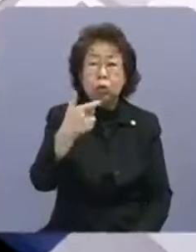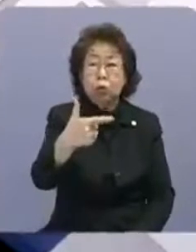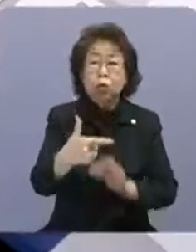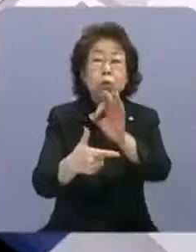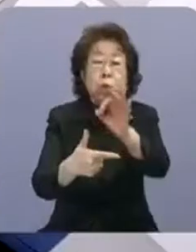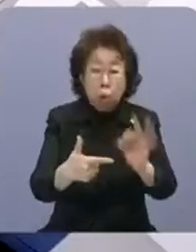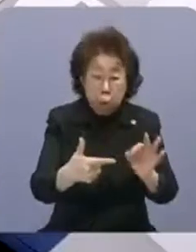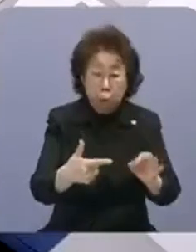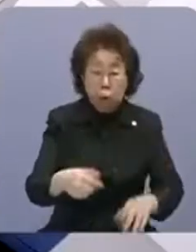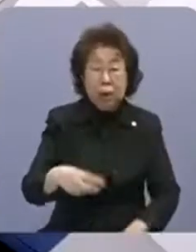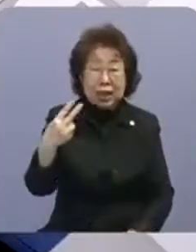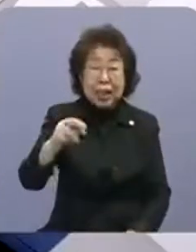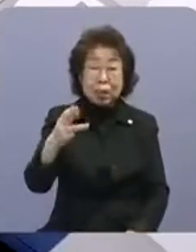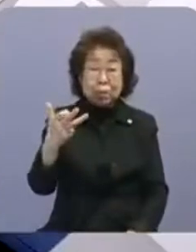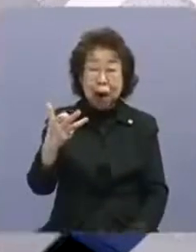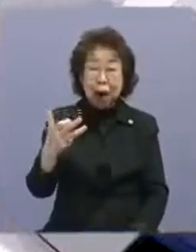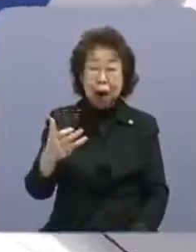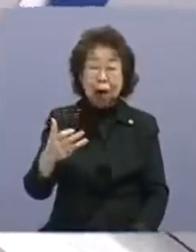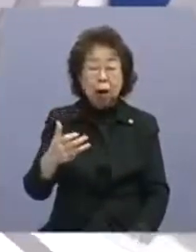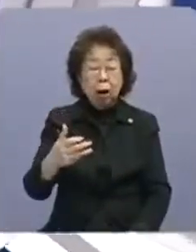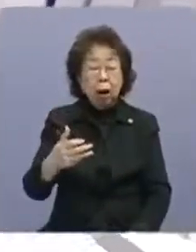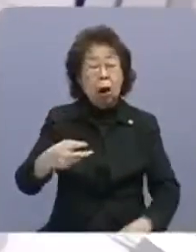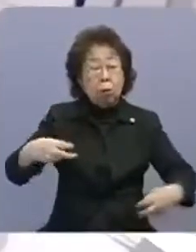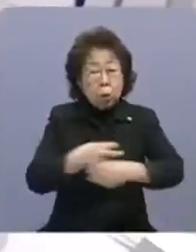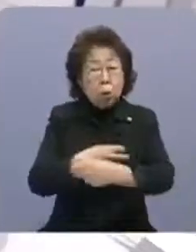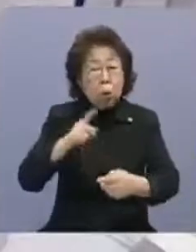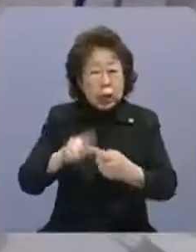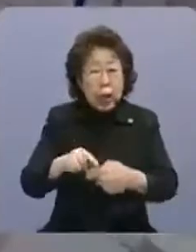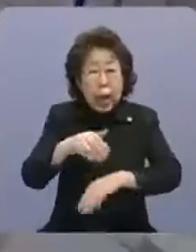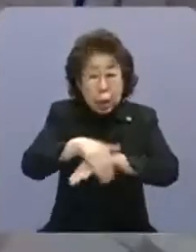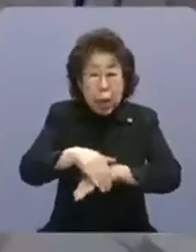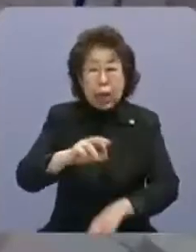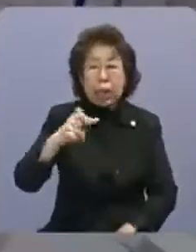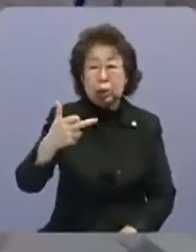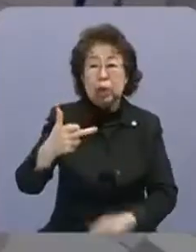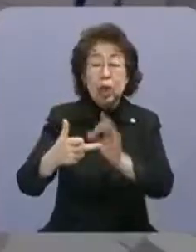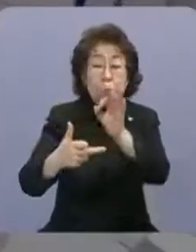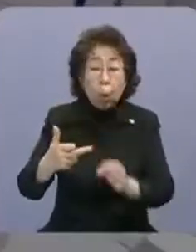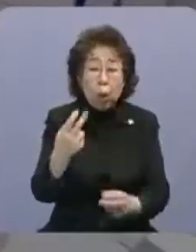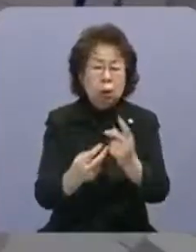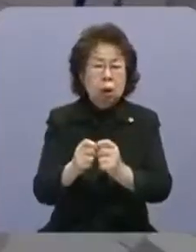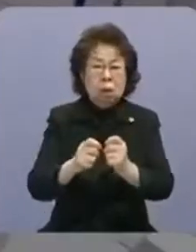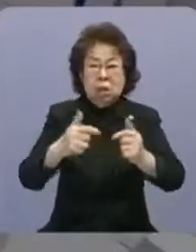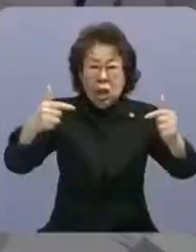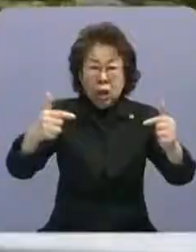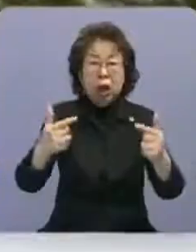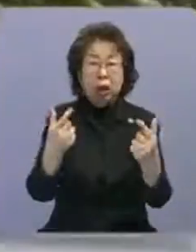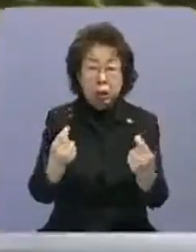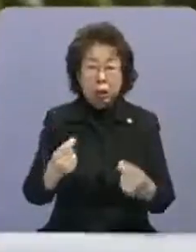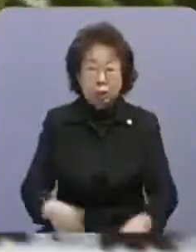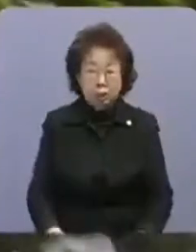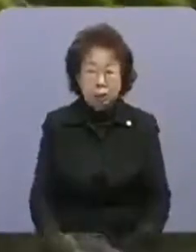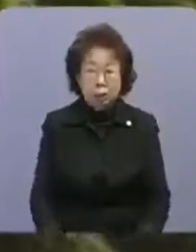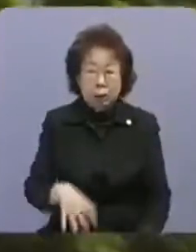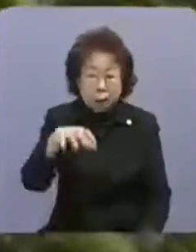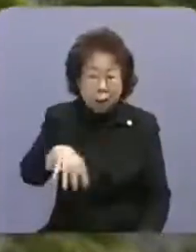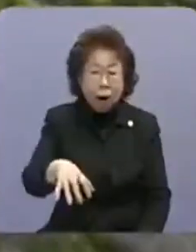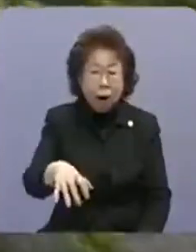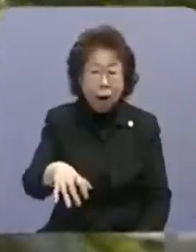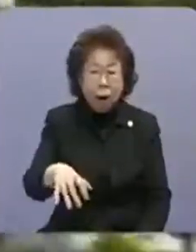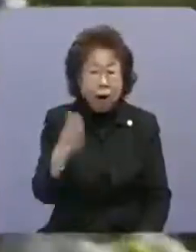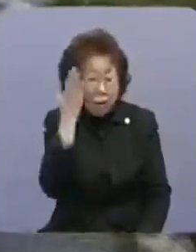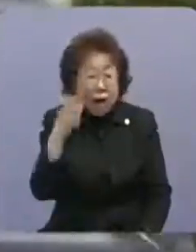로 2018년 교통영향평가 때에 계획했던 17% 에서 큰 폭으로 들었습니다 객실 규모만